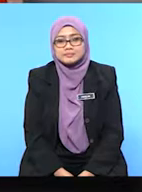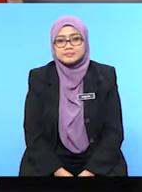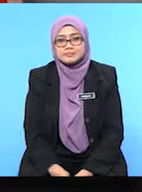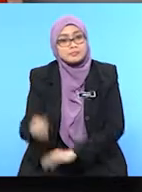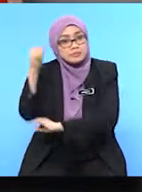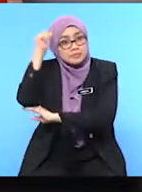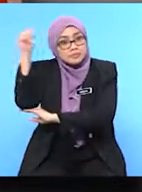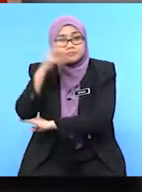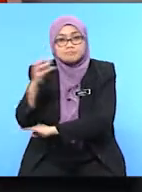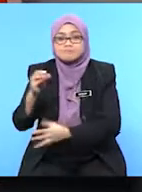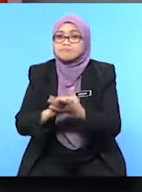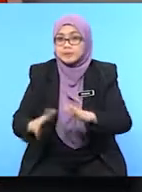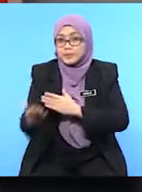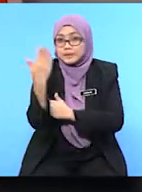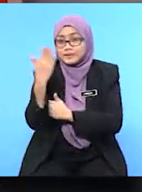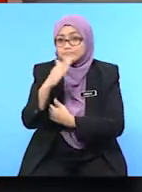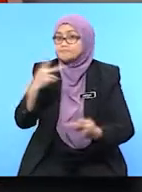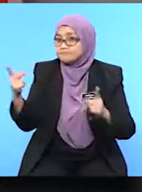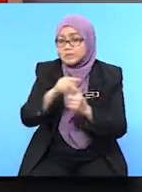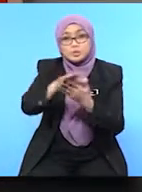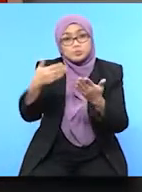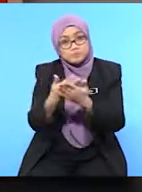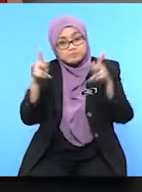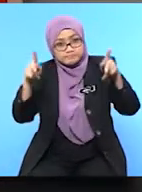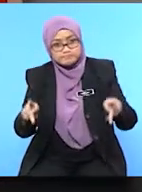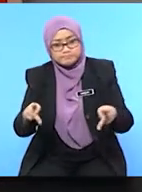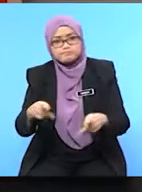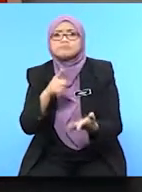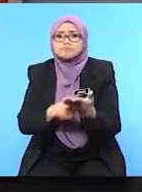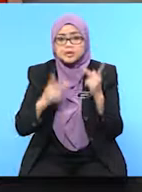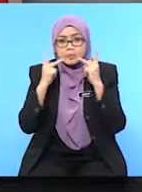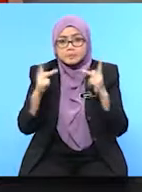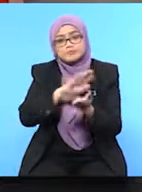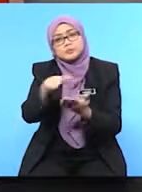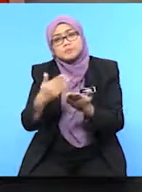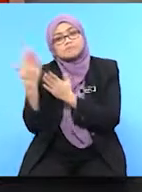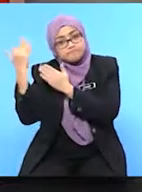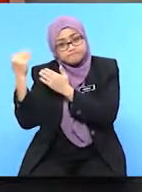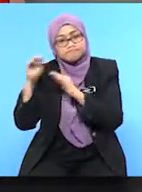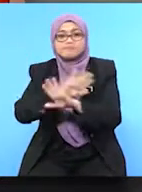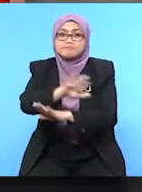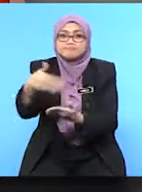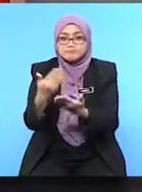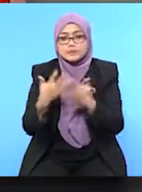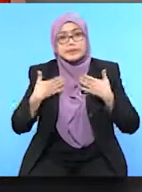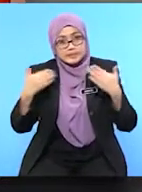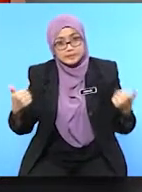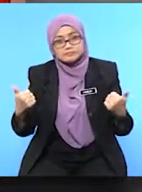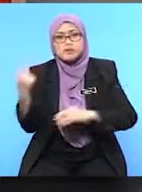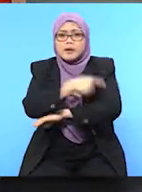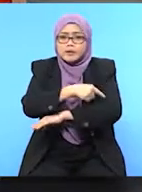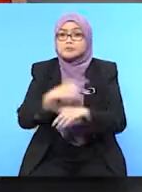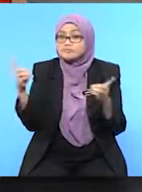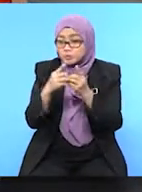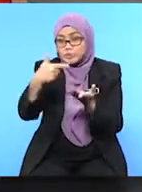Hai assalamualaikum dan selamat pagi codepelajar pajak Apa kabar semua semoga semuanya sehat hari ini gitu besar